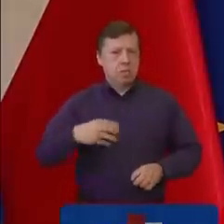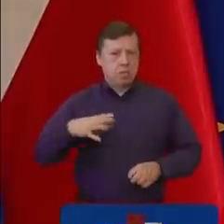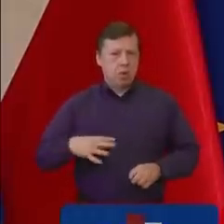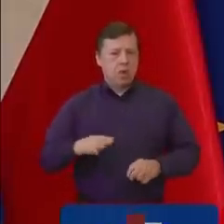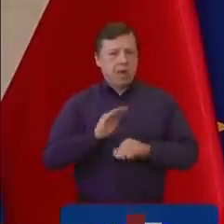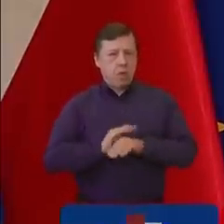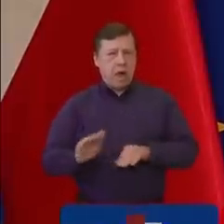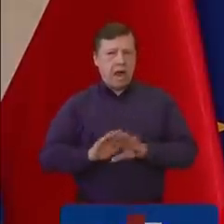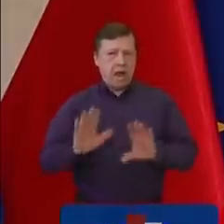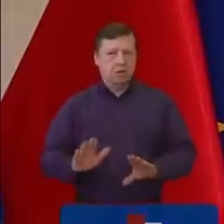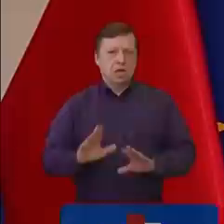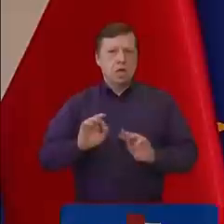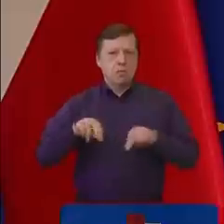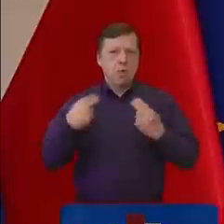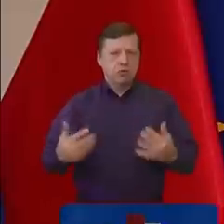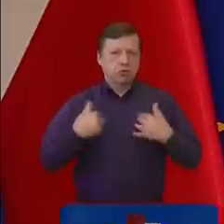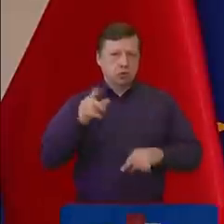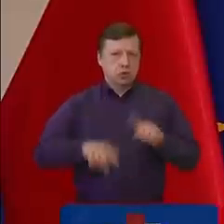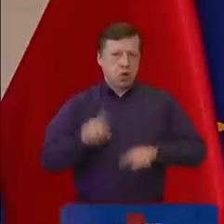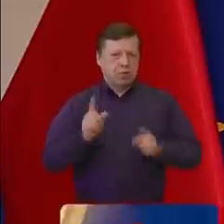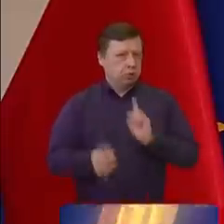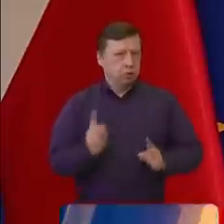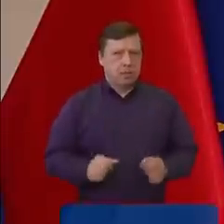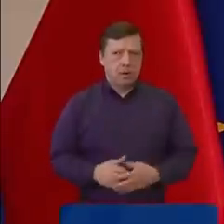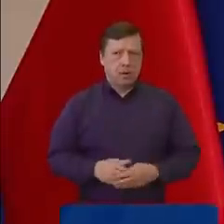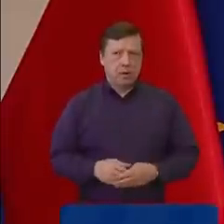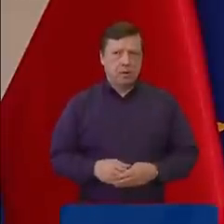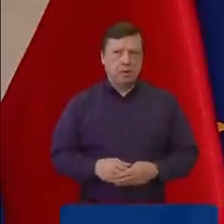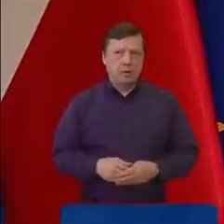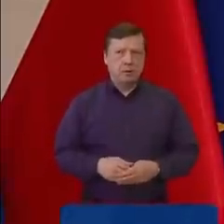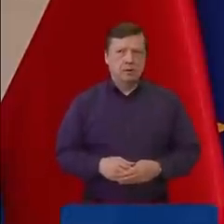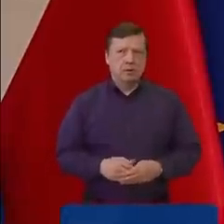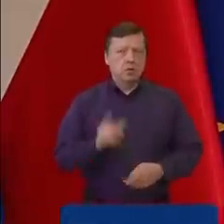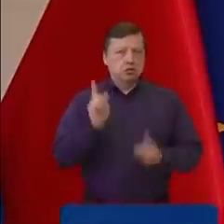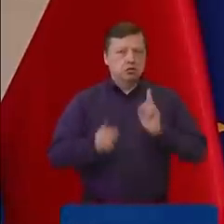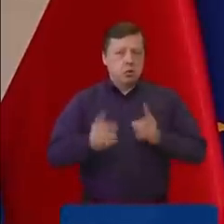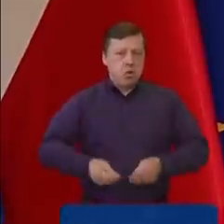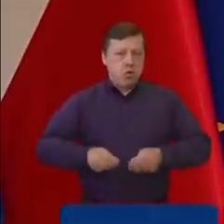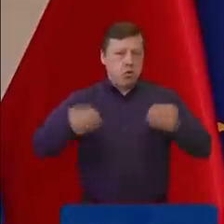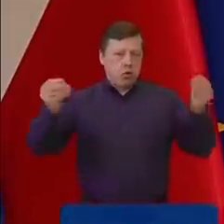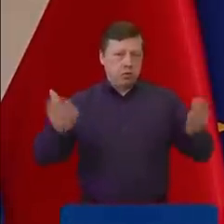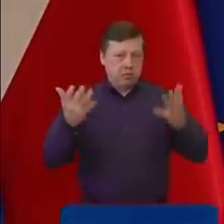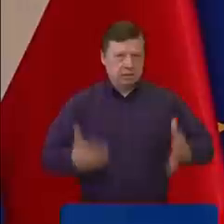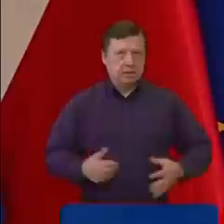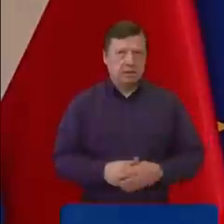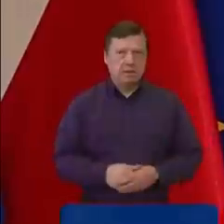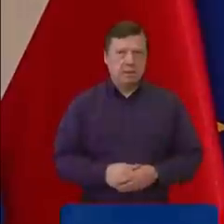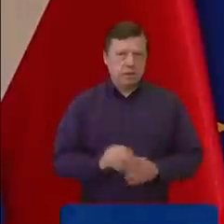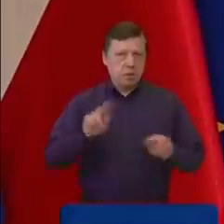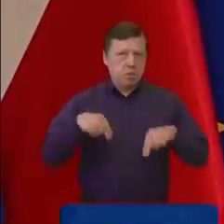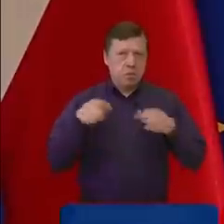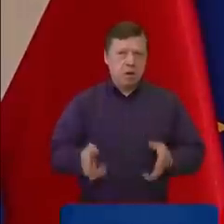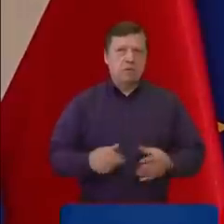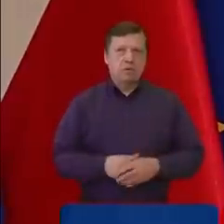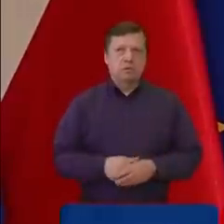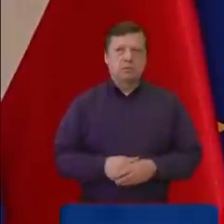niego wyszli jak najszybciej i jak najszybciej powrócili na drogę bezprecedensowego, szybkiego rozwoju i powrócili do